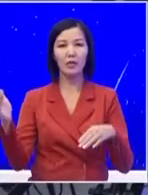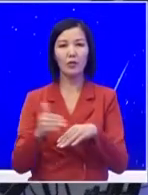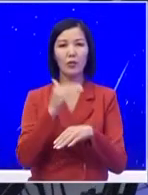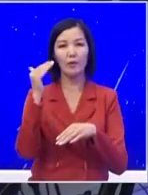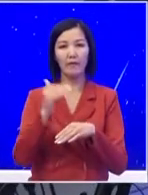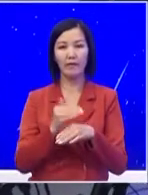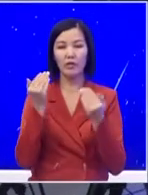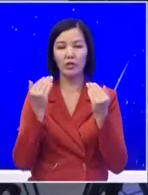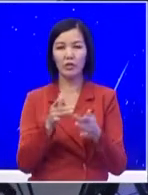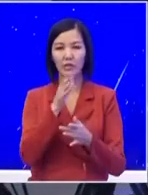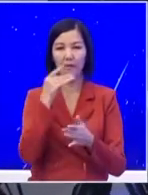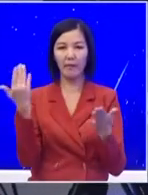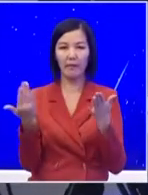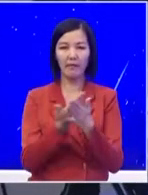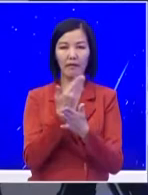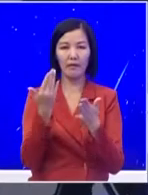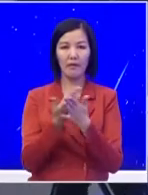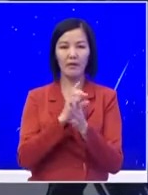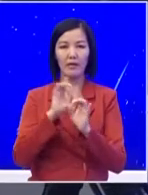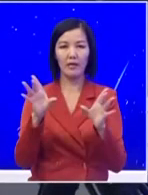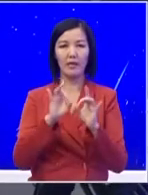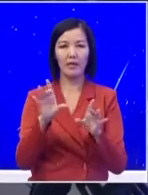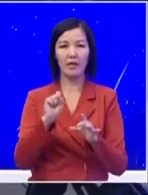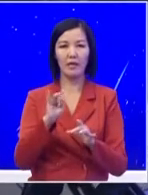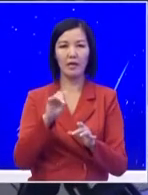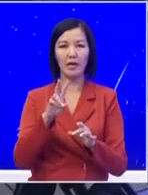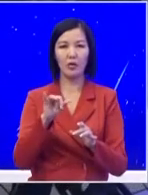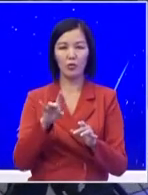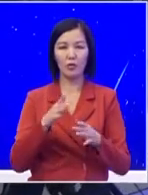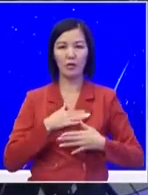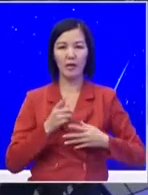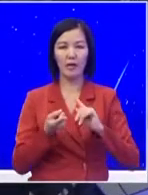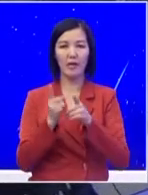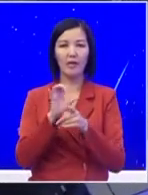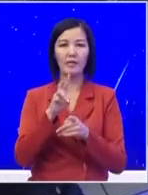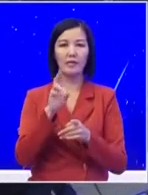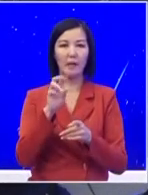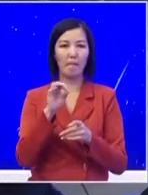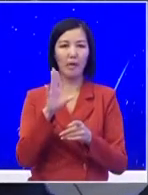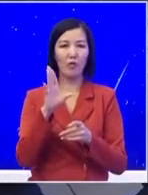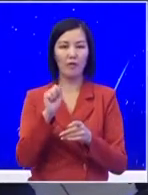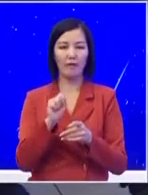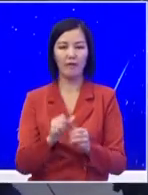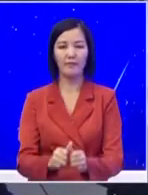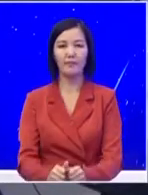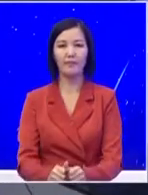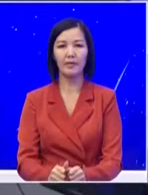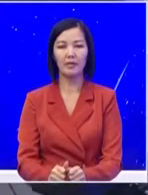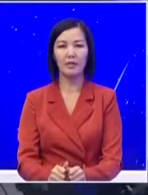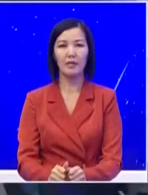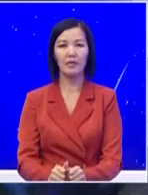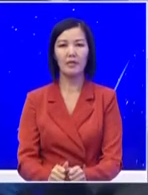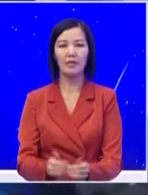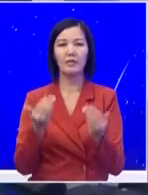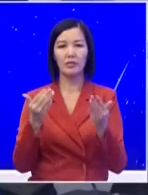Здравствуйте, в эфире телеканала ЖТСУ «Время новостей». В студии для вас работает Айнур Мирханова, сурдоперевод обеспечивает Айгуль Стамбекова.